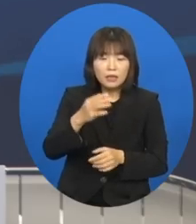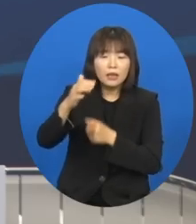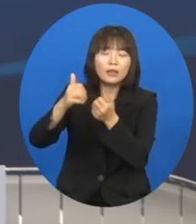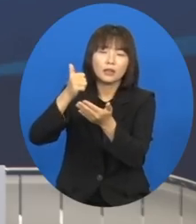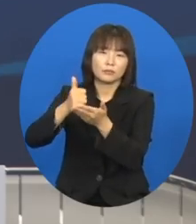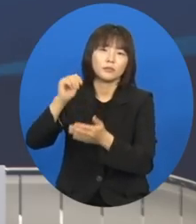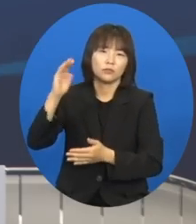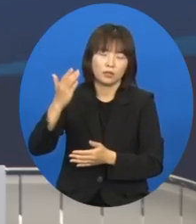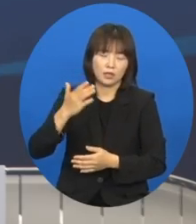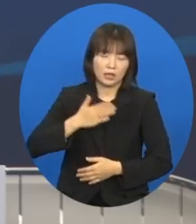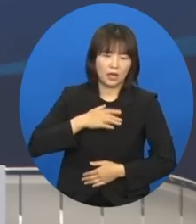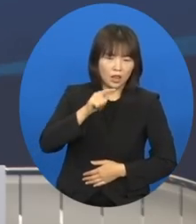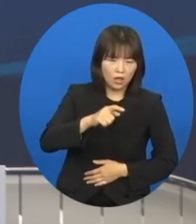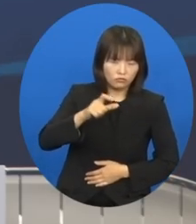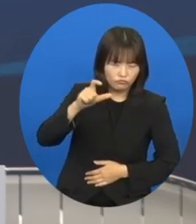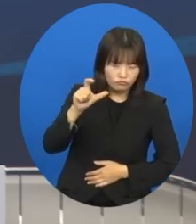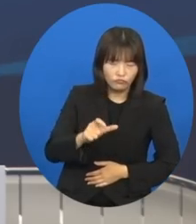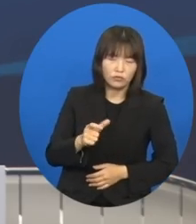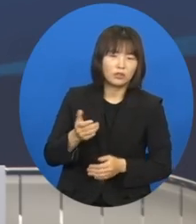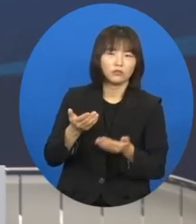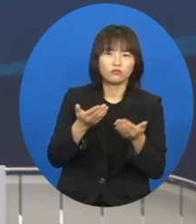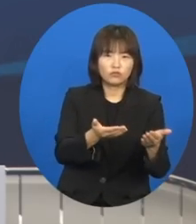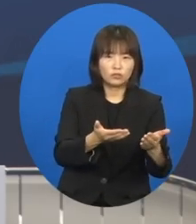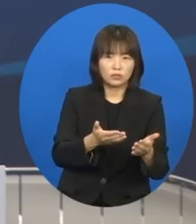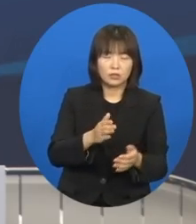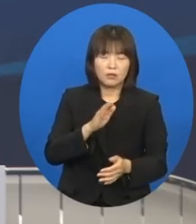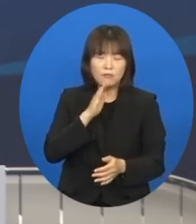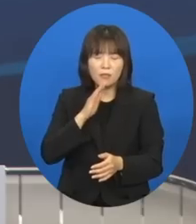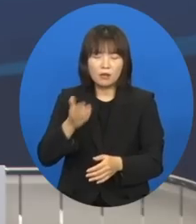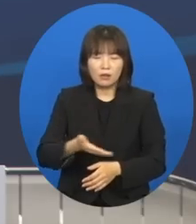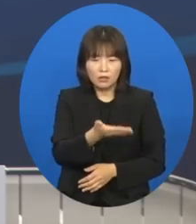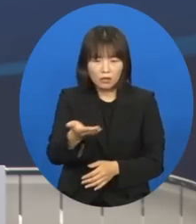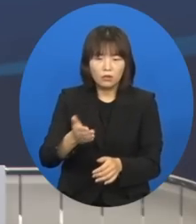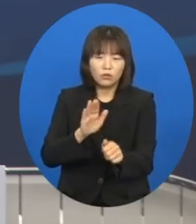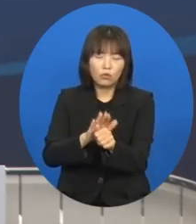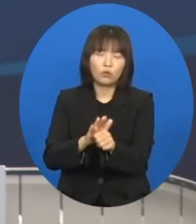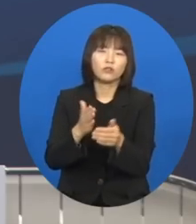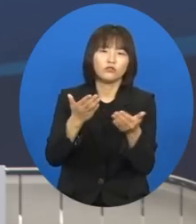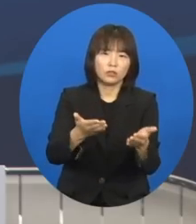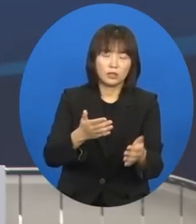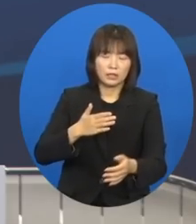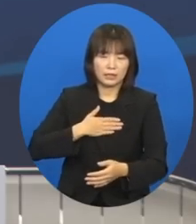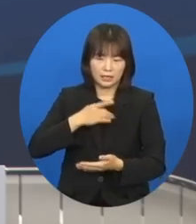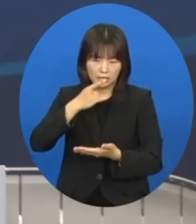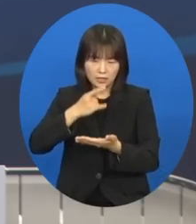됨이니라. 내가 너를 굳세게 하리라. 참으로 너를 도와주리라. 나의 의로운 오른손으로 너를